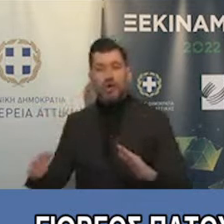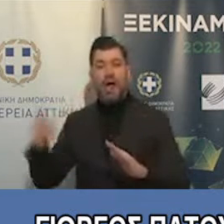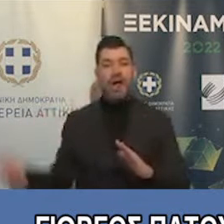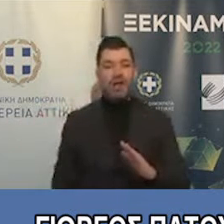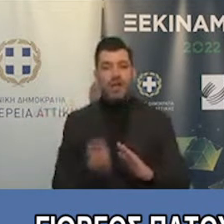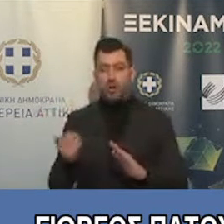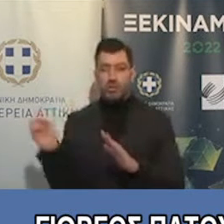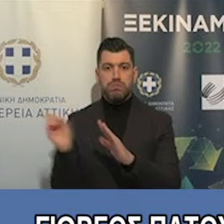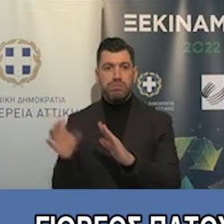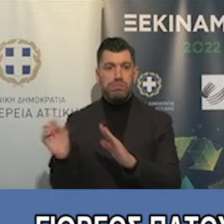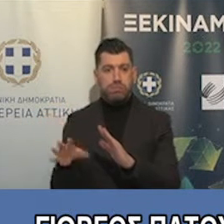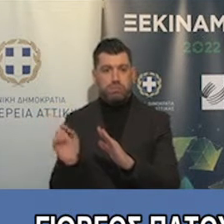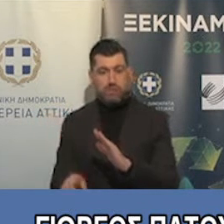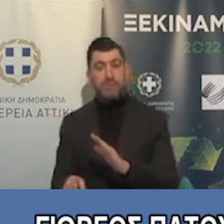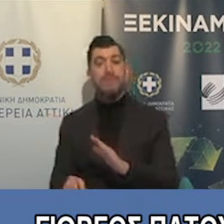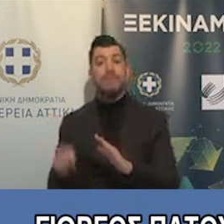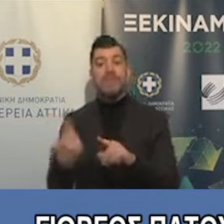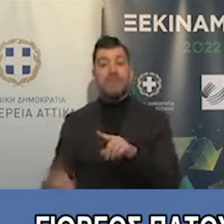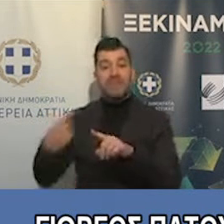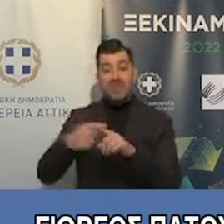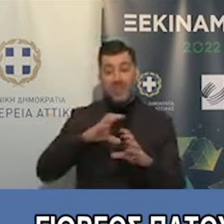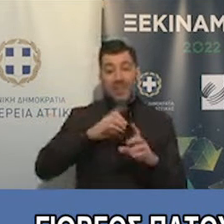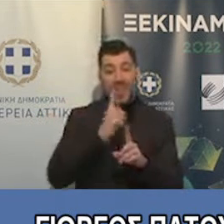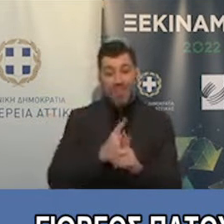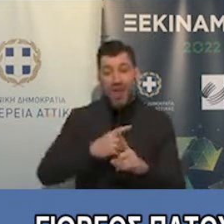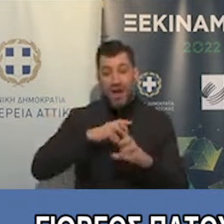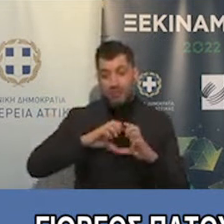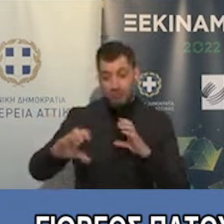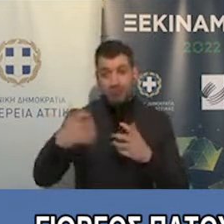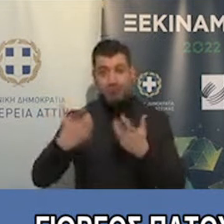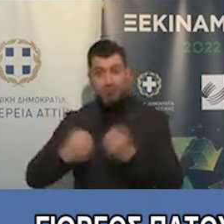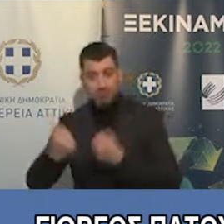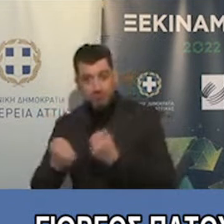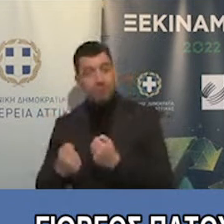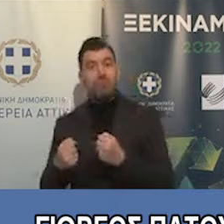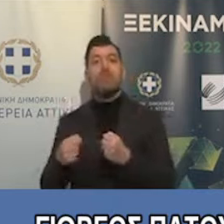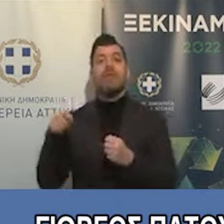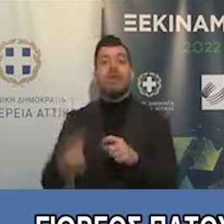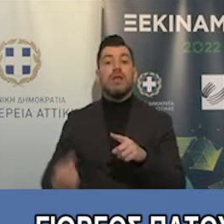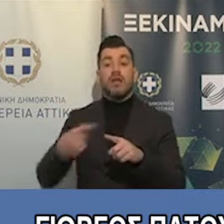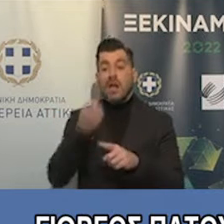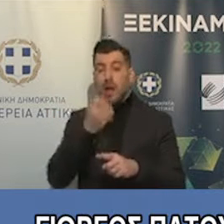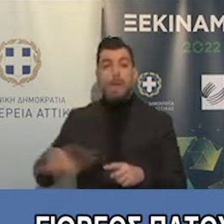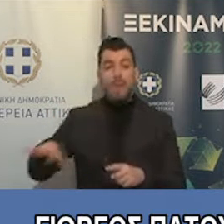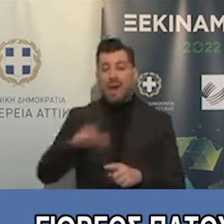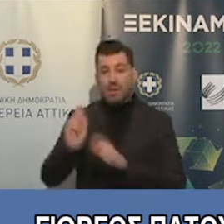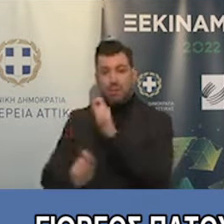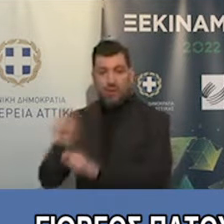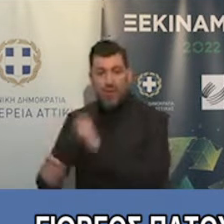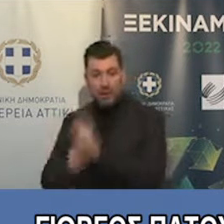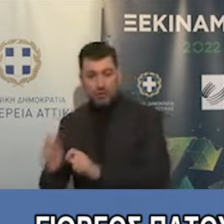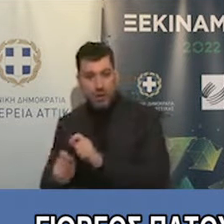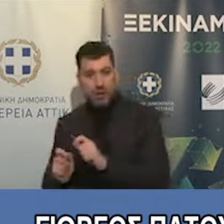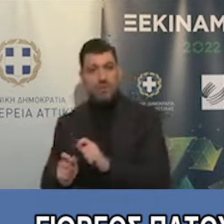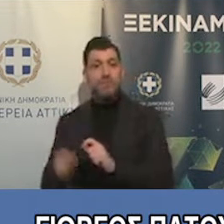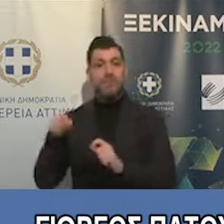με τα 100 νέα απορριμματοφόρα βιοαποβλήτων, τα πάρκα κυκλικής οικονομίας που προωθούμε στην κατασκευή τους και τις νέες μονάδες